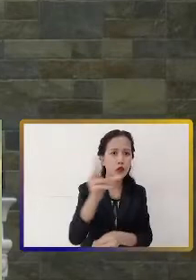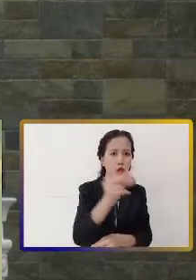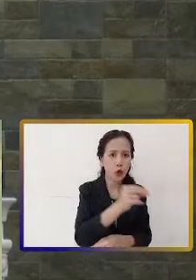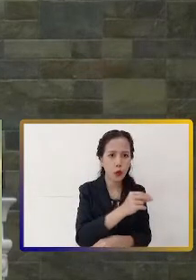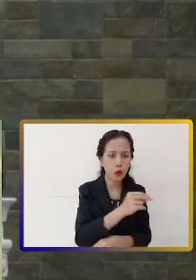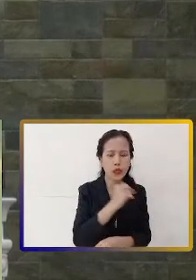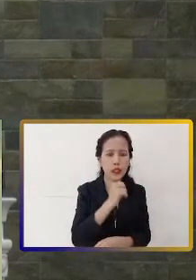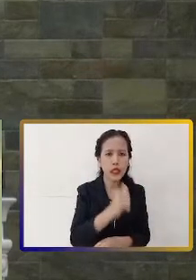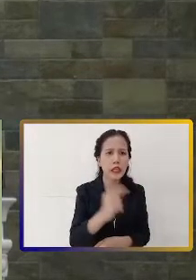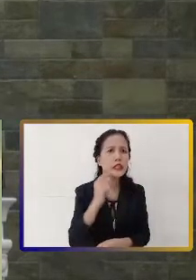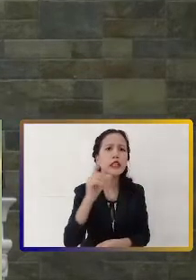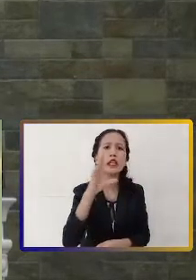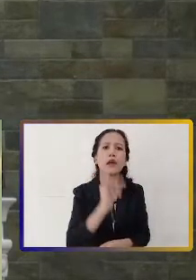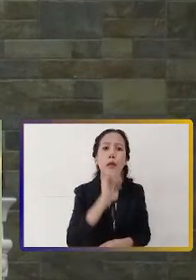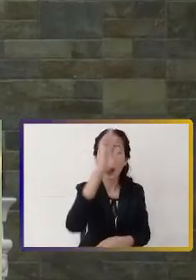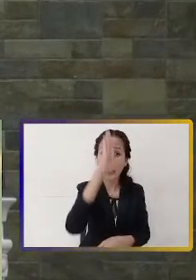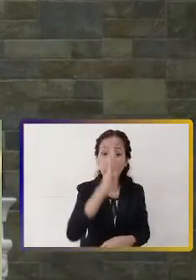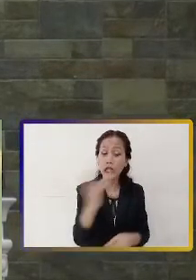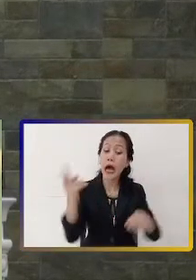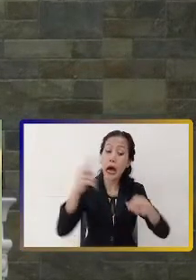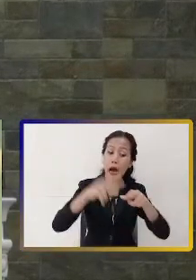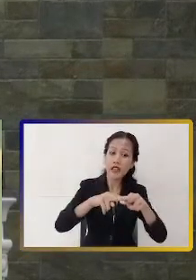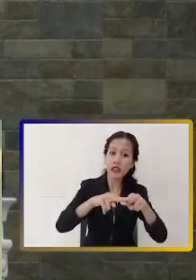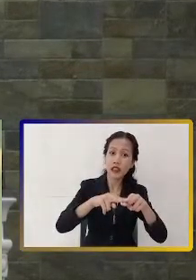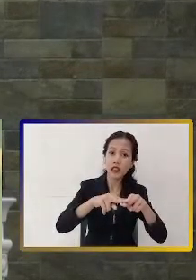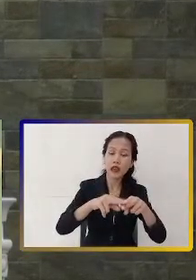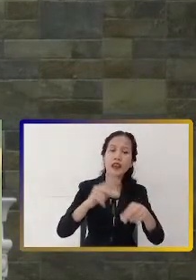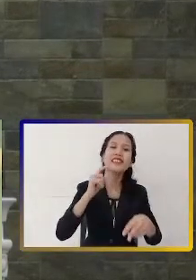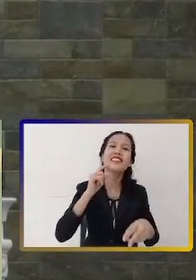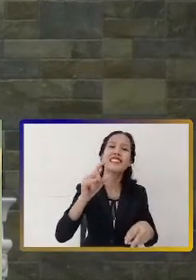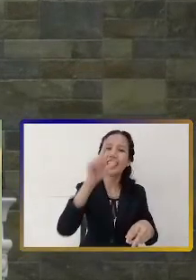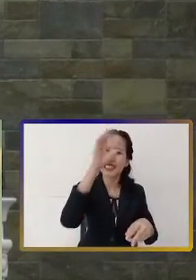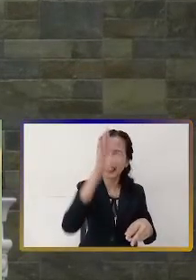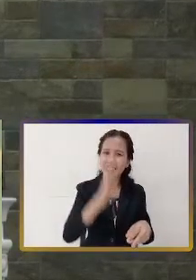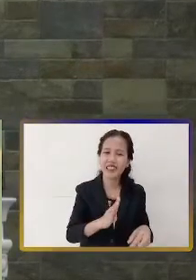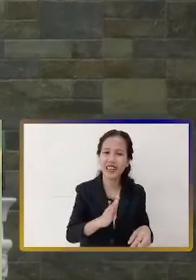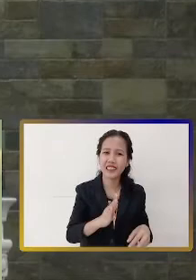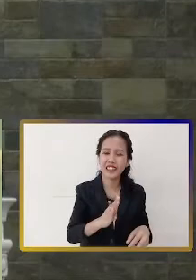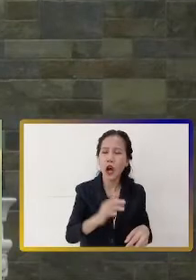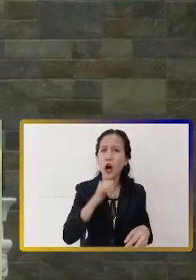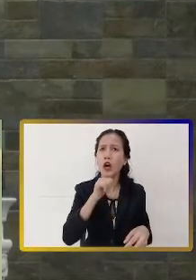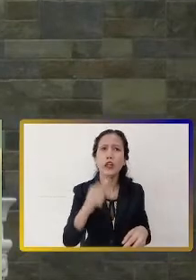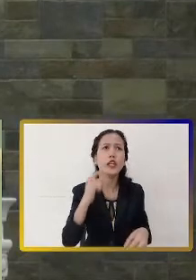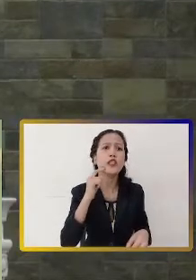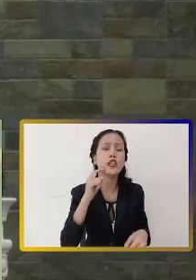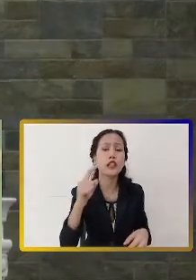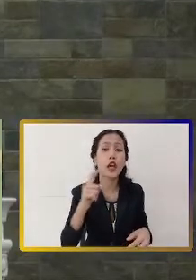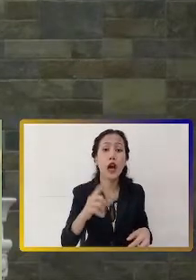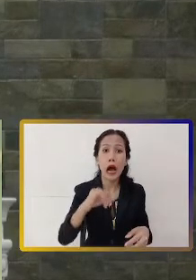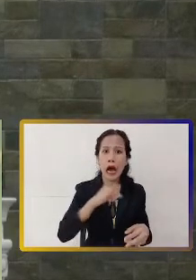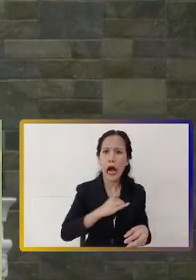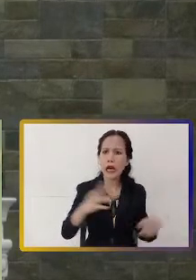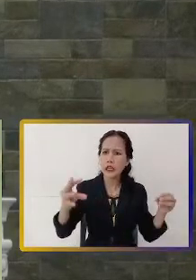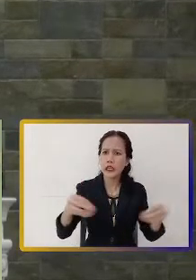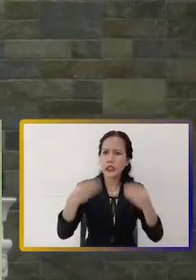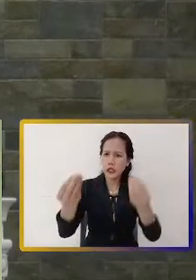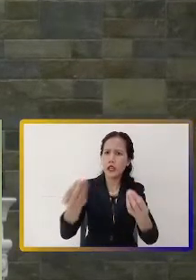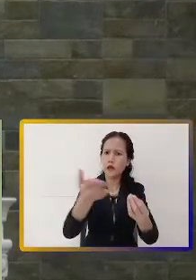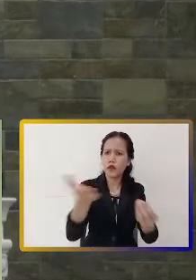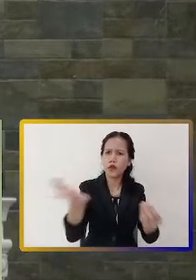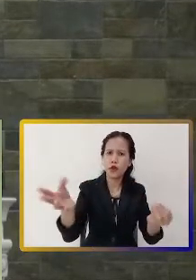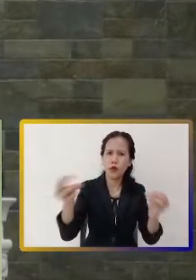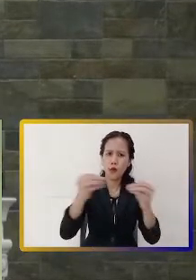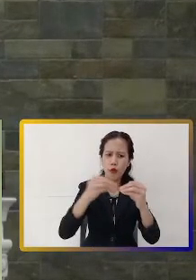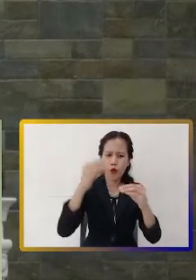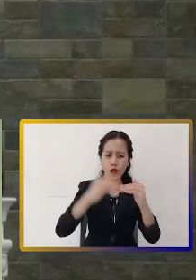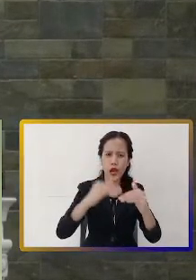Hindi sinabi ng Panginoon dadagdagan kita. Ang sabi ng Panginoon, hindi niya sinabing I will give you more than what you ask.